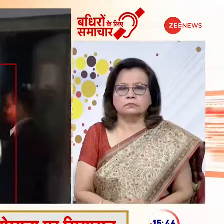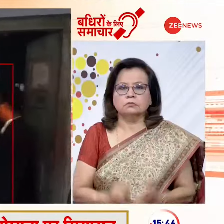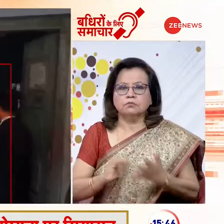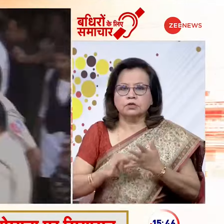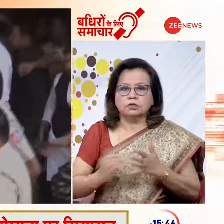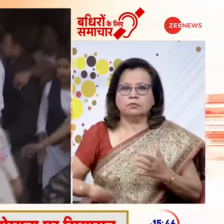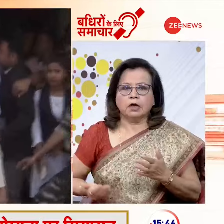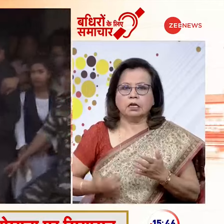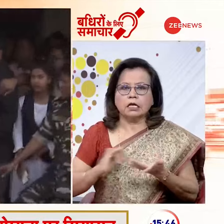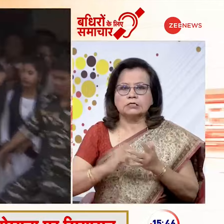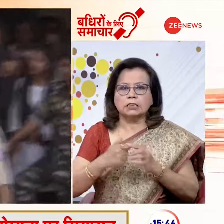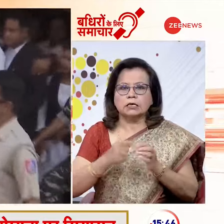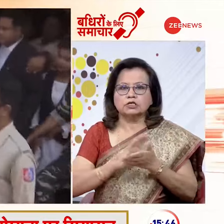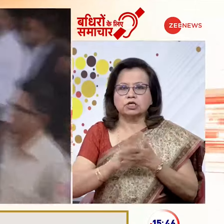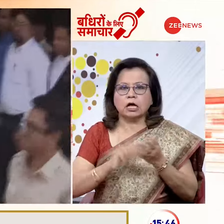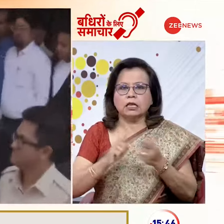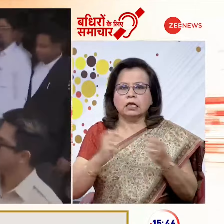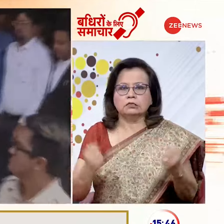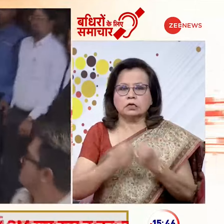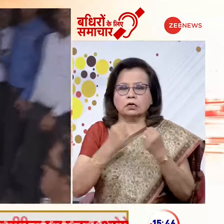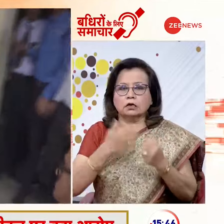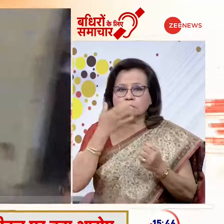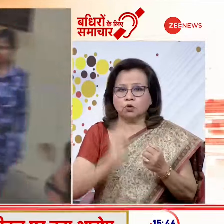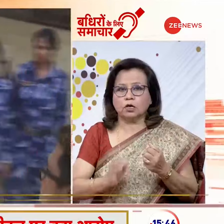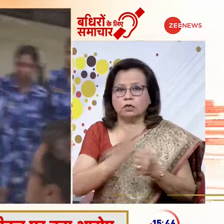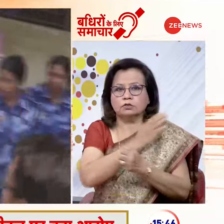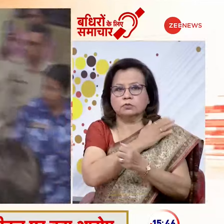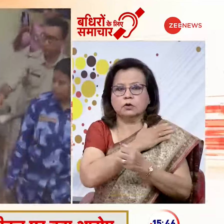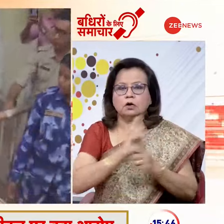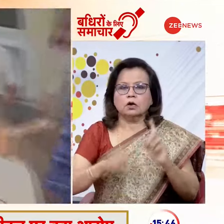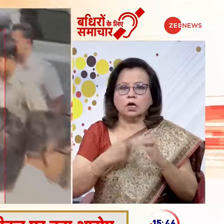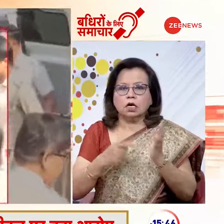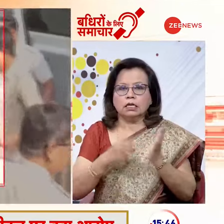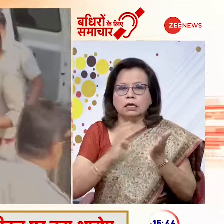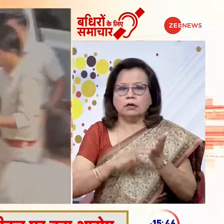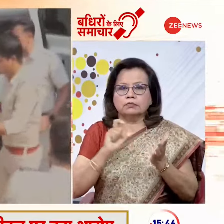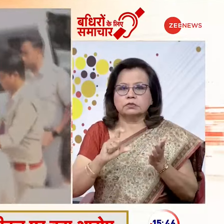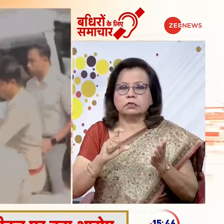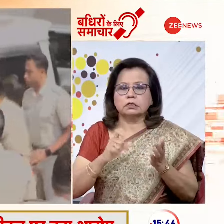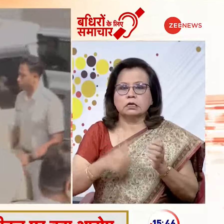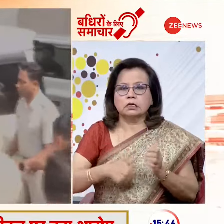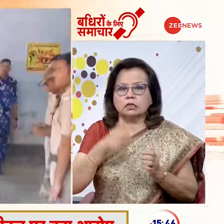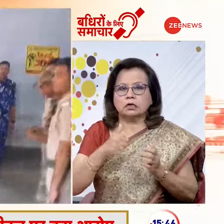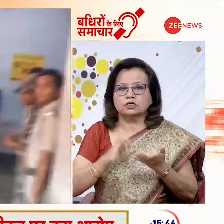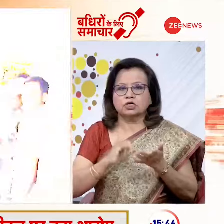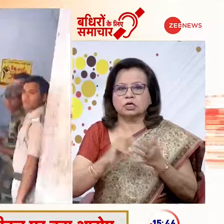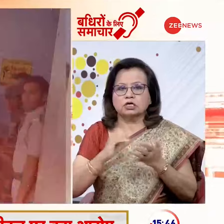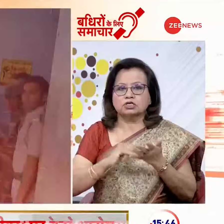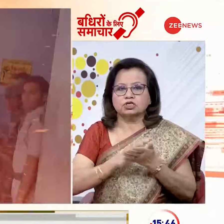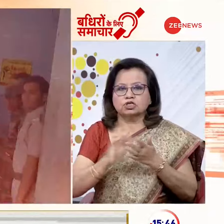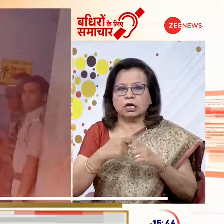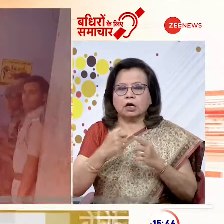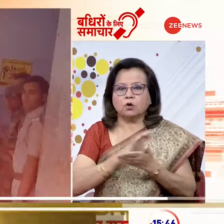पश्चिप बंगाल के संदेश खाली हिंसा के मुख्य आरूपी और टीमसी ने था शाह जहां शेक को गिरफतार